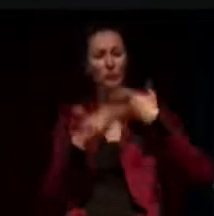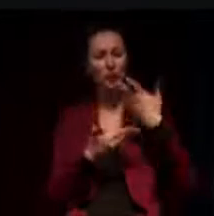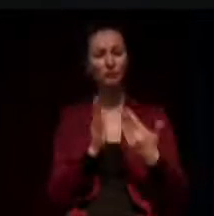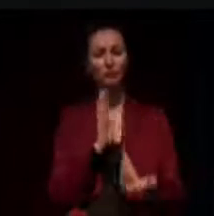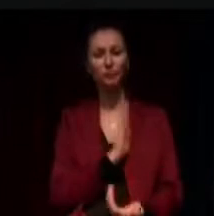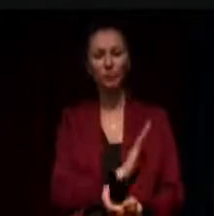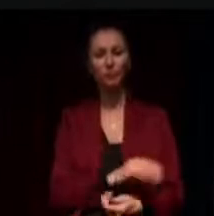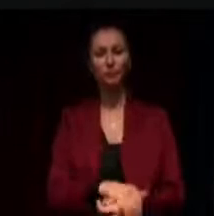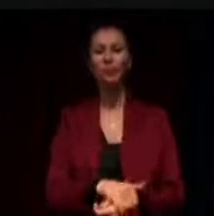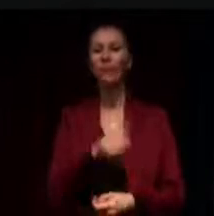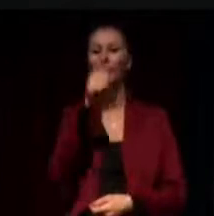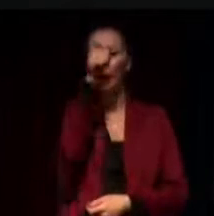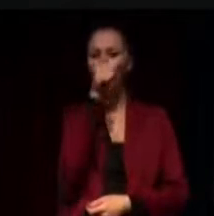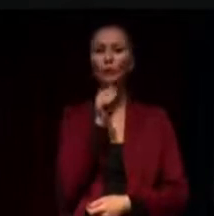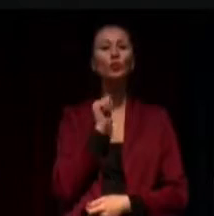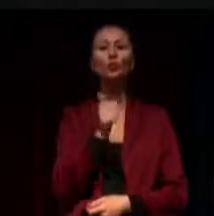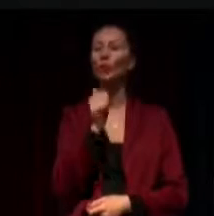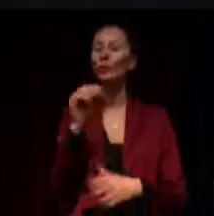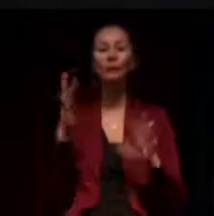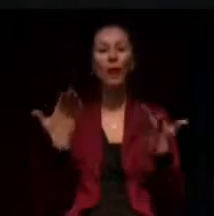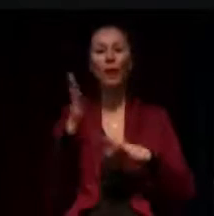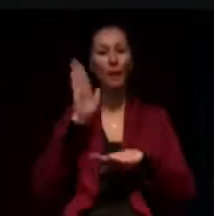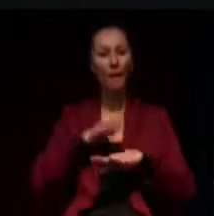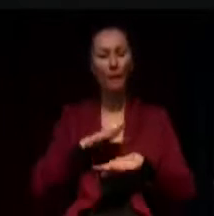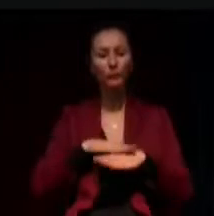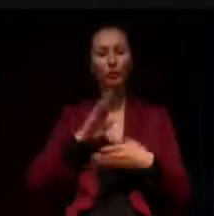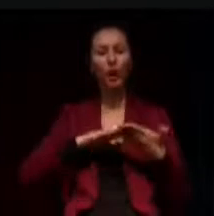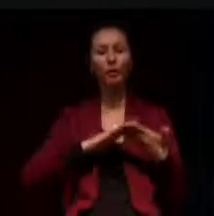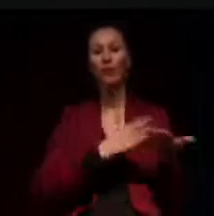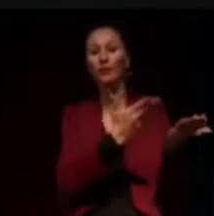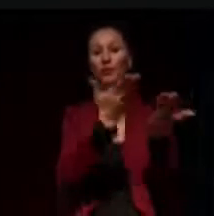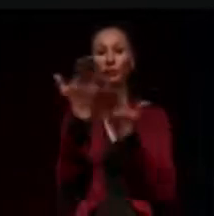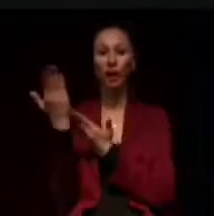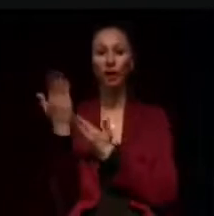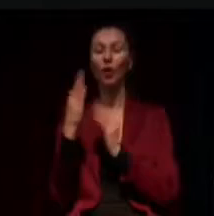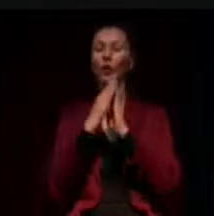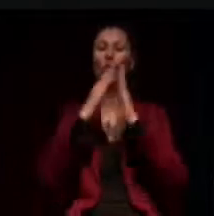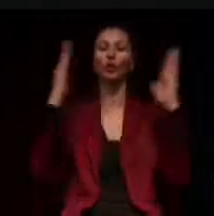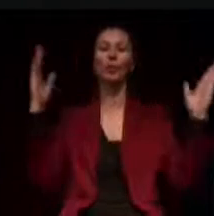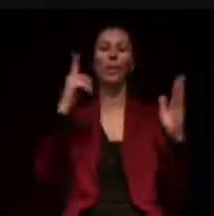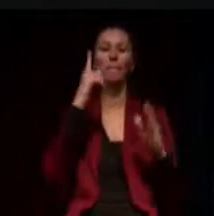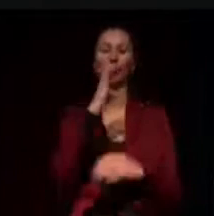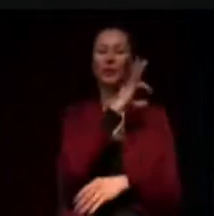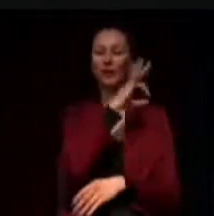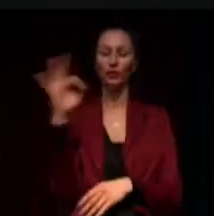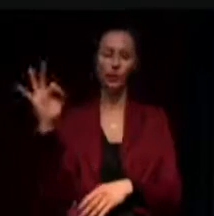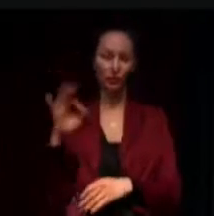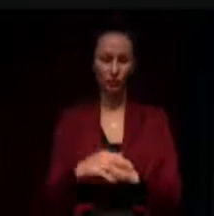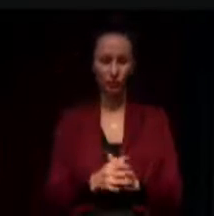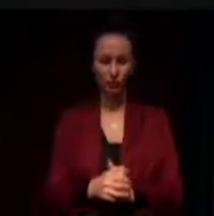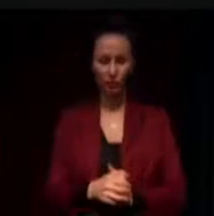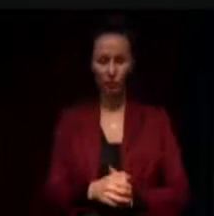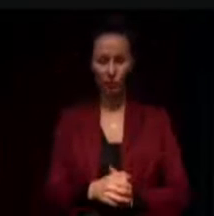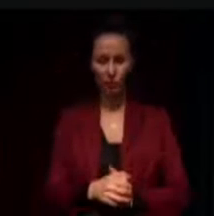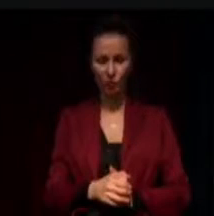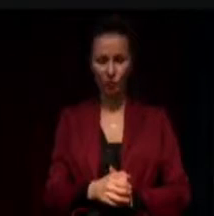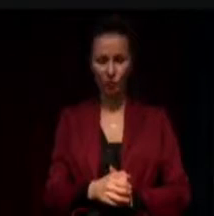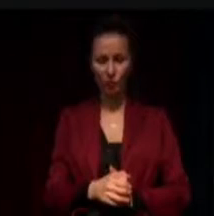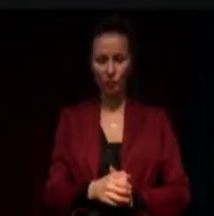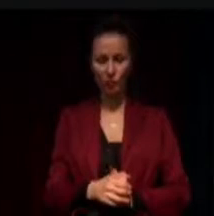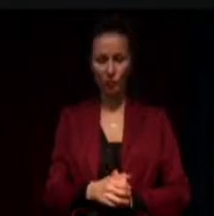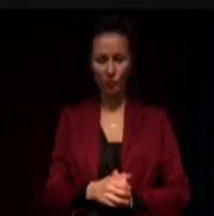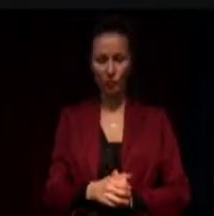Bahsetmiş. 600 günde neler yapılmış arkadaşlar? Yine kocaman bir hiç. Kocaman bir hiç